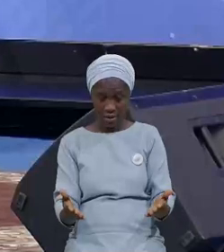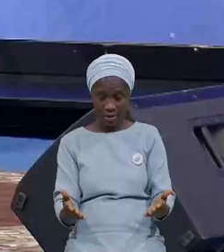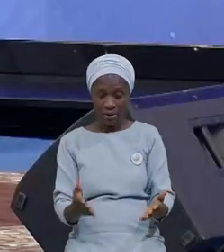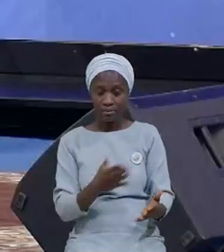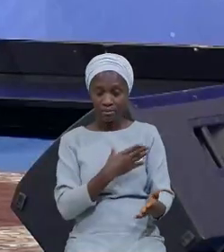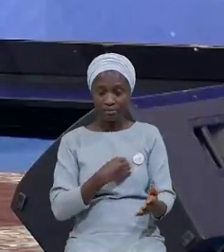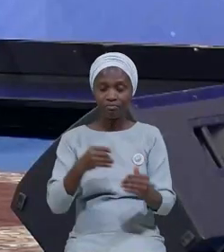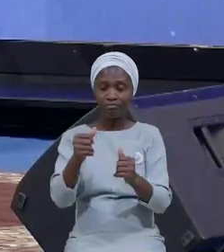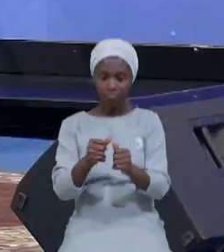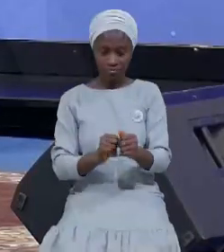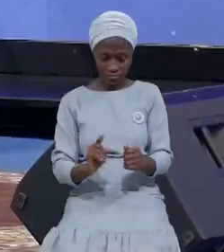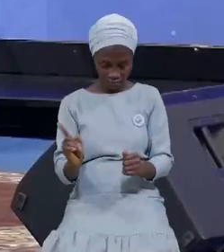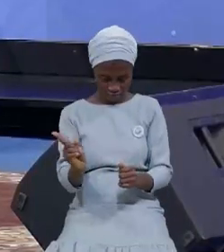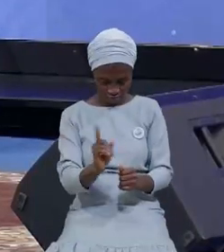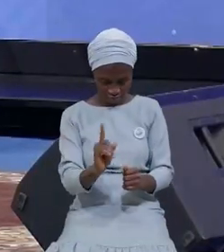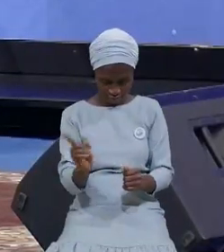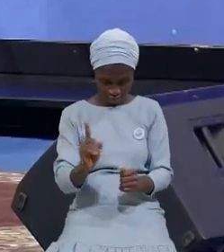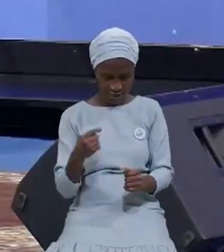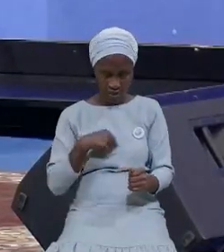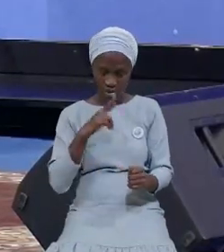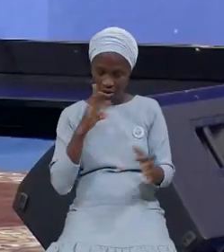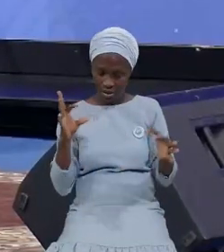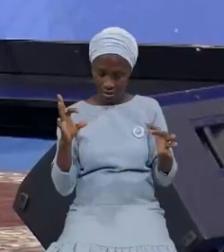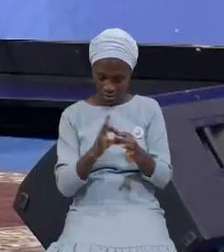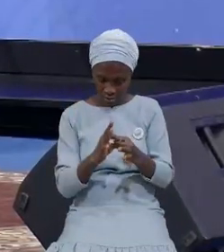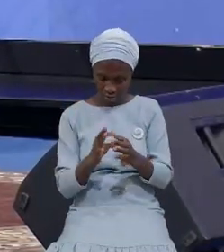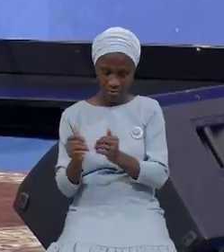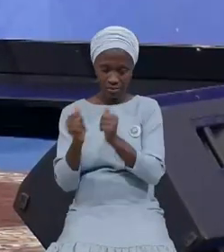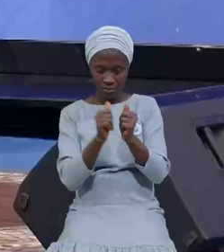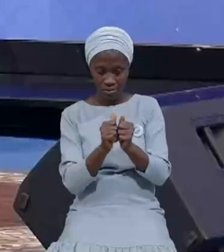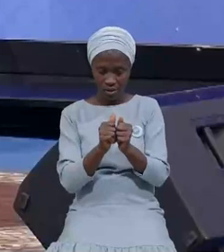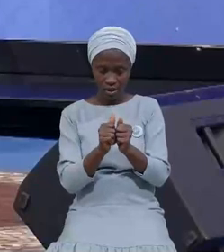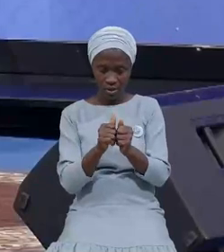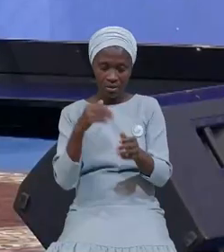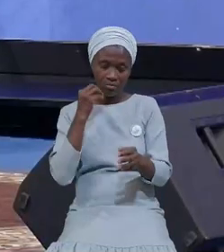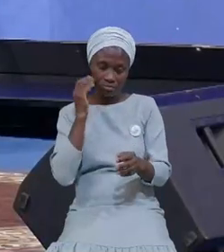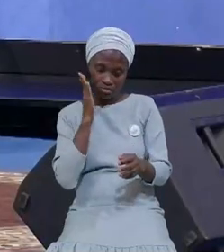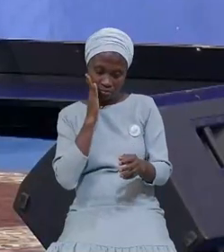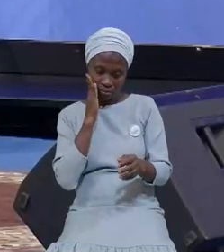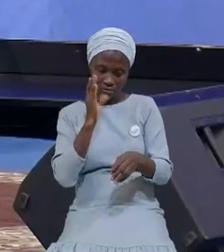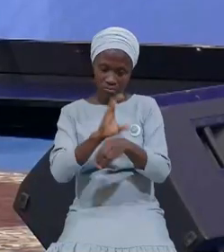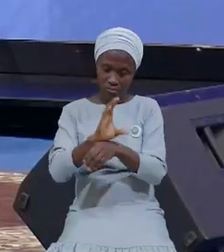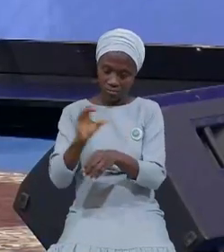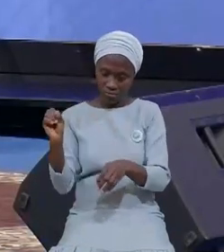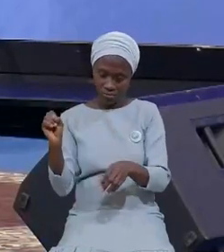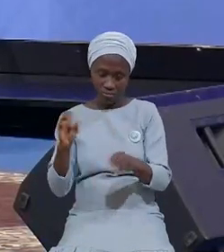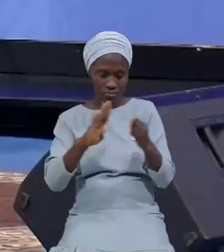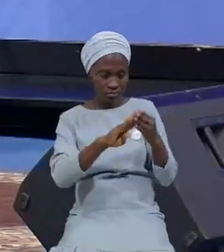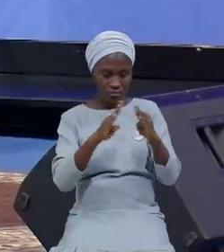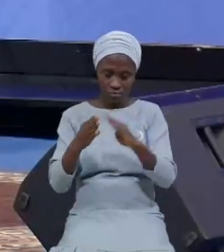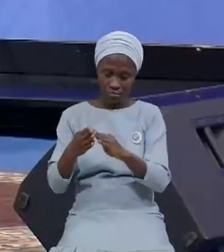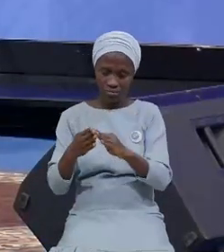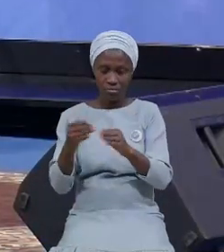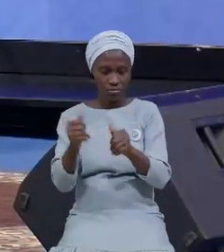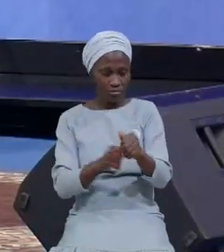alpha partout où nous sommes connectés dans les maisons dans les églises dans les